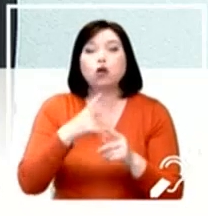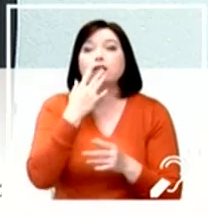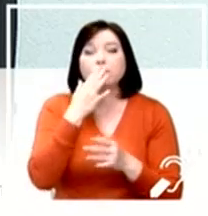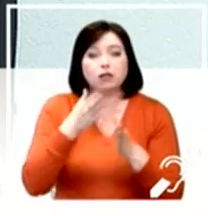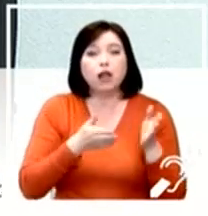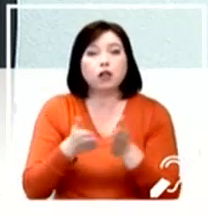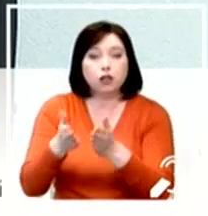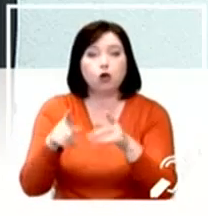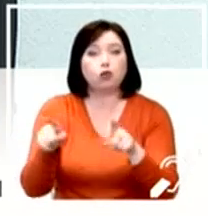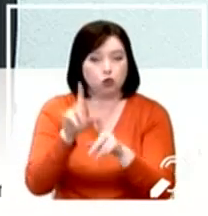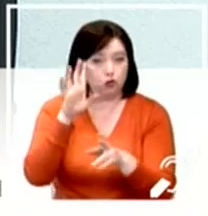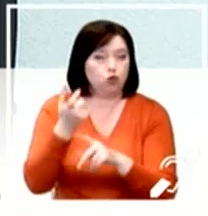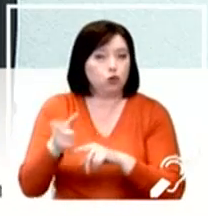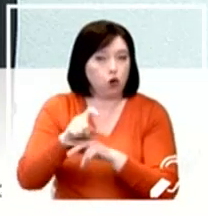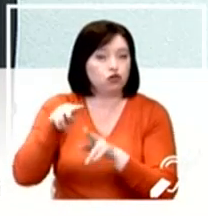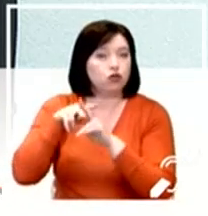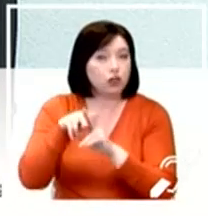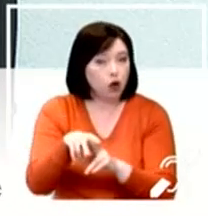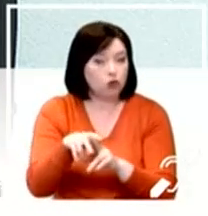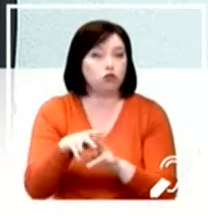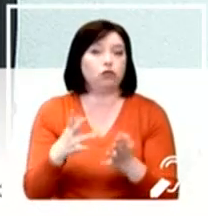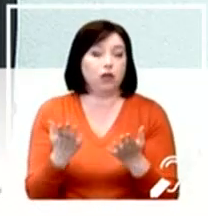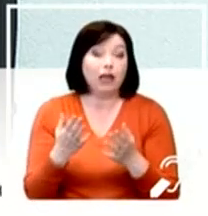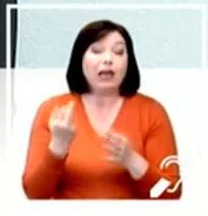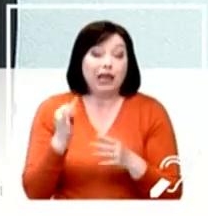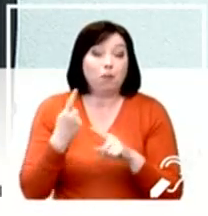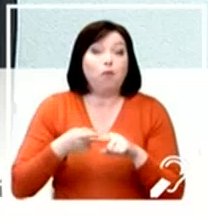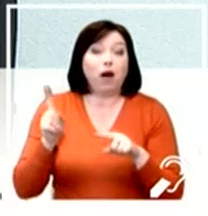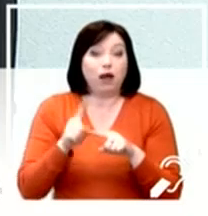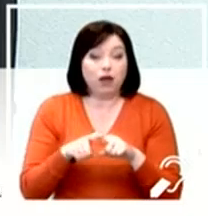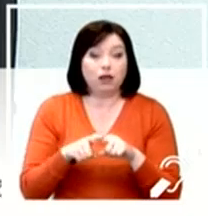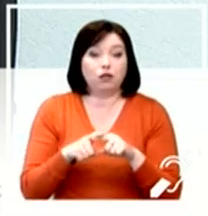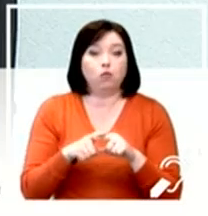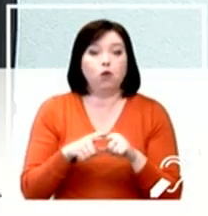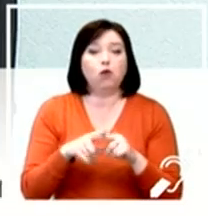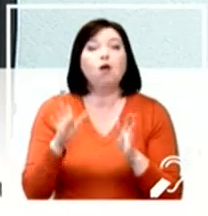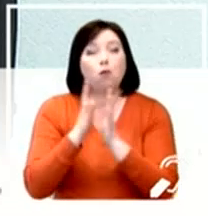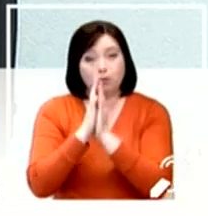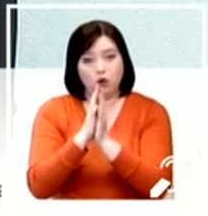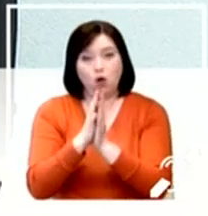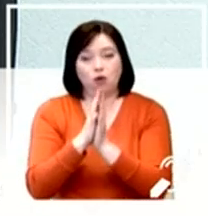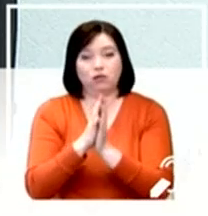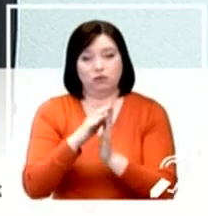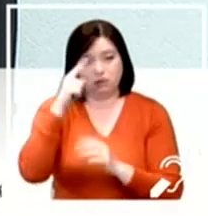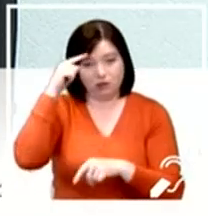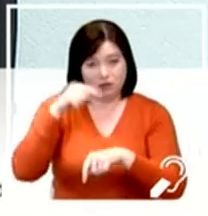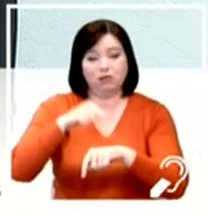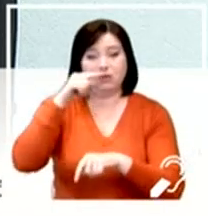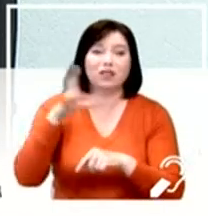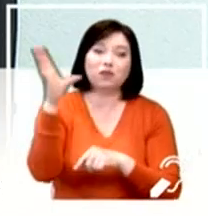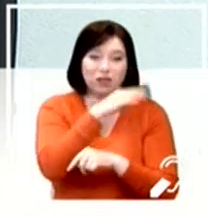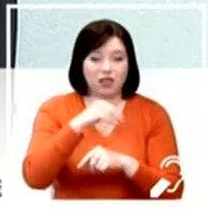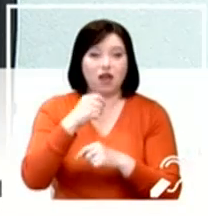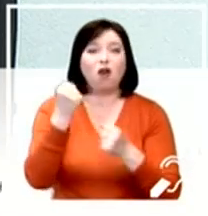vor avea și ele o încărcătură la acest compartiment. Din aceste considerente, o să îndemnăm înțelegere din partea